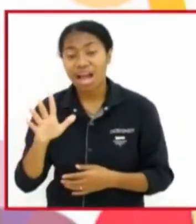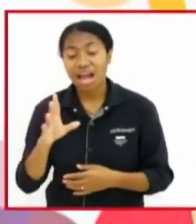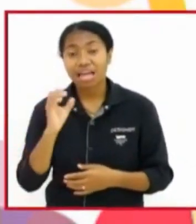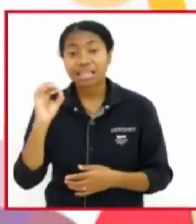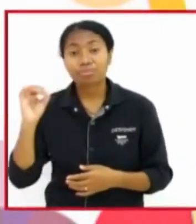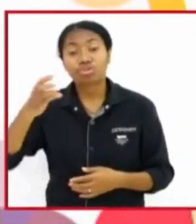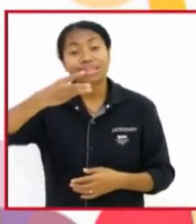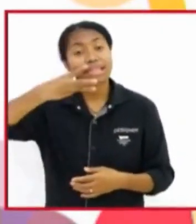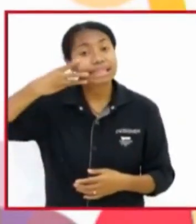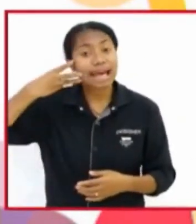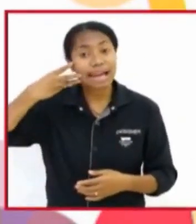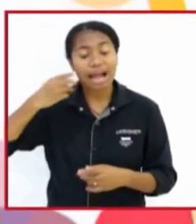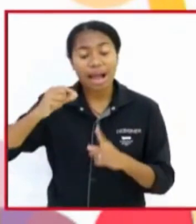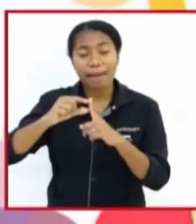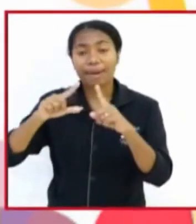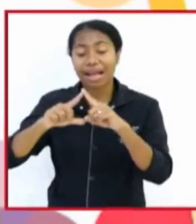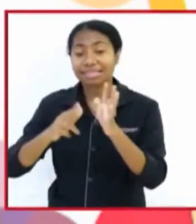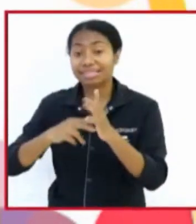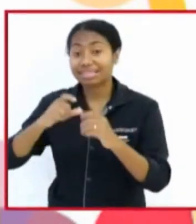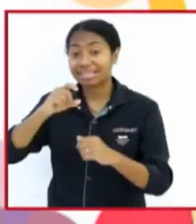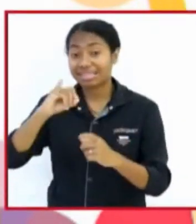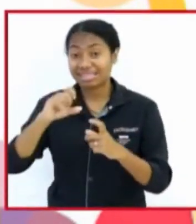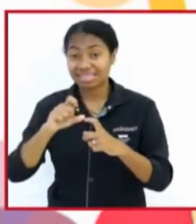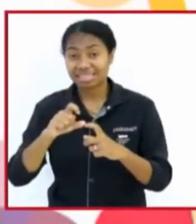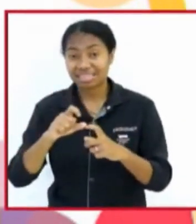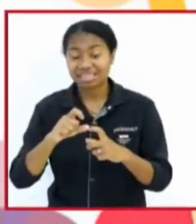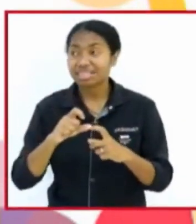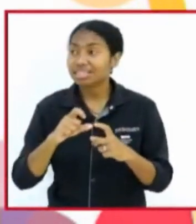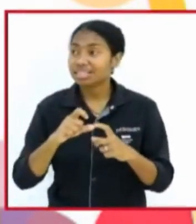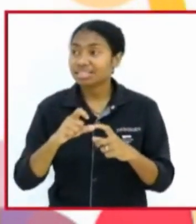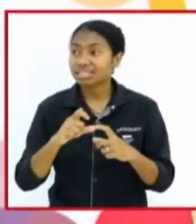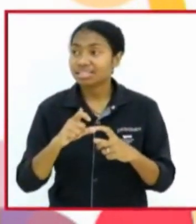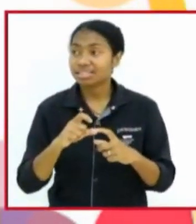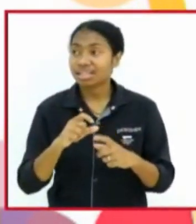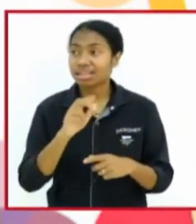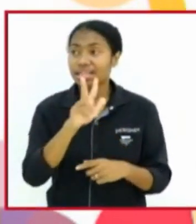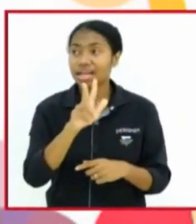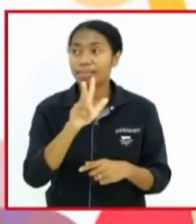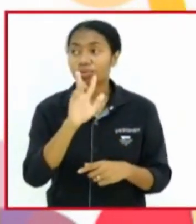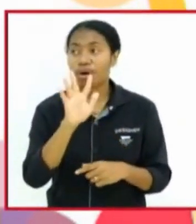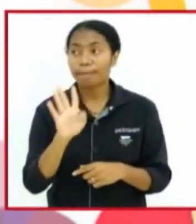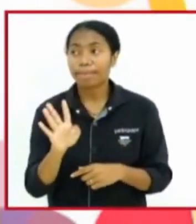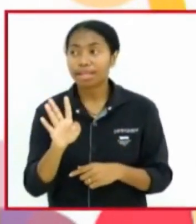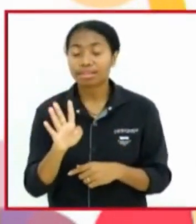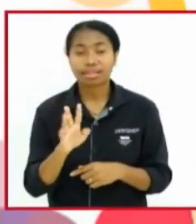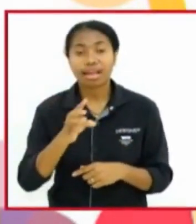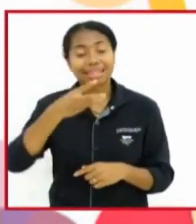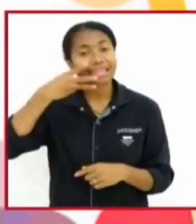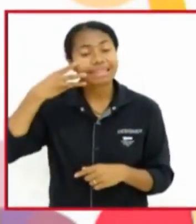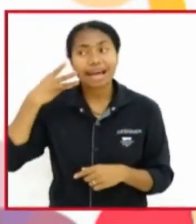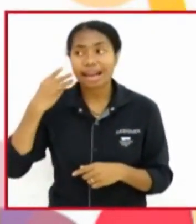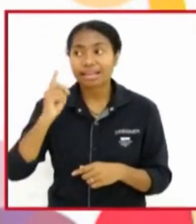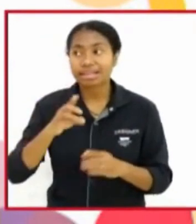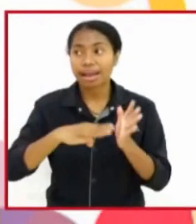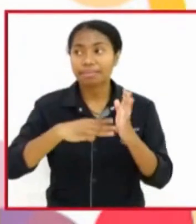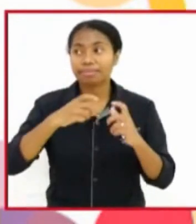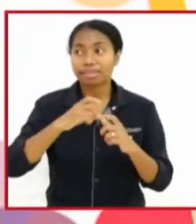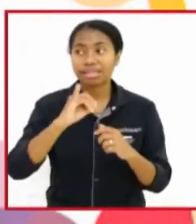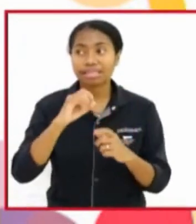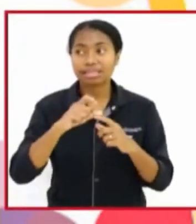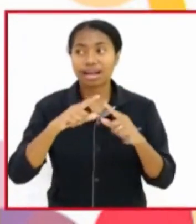Perancis 34000 tentara Israel 40.000 tentara sedangkan Mesir 70.000